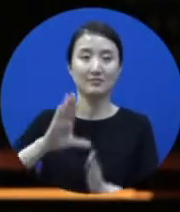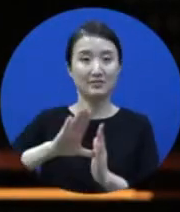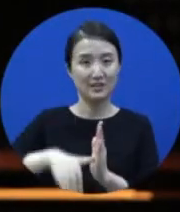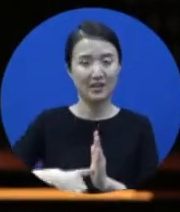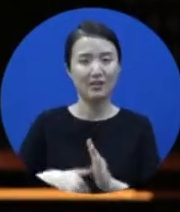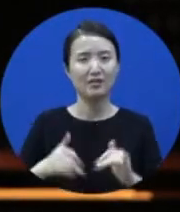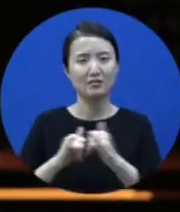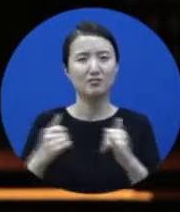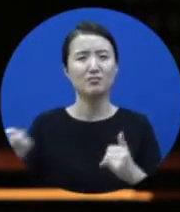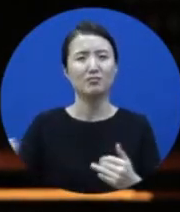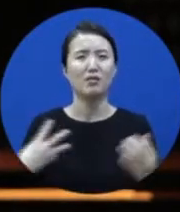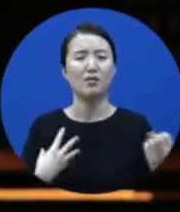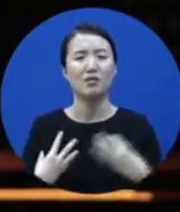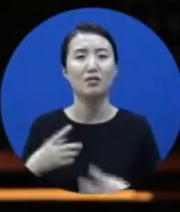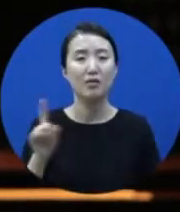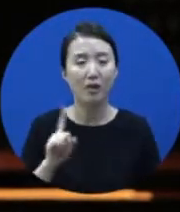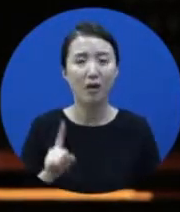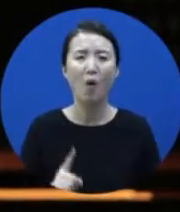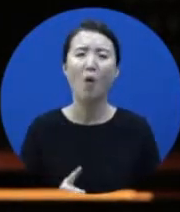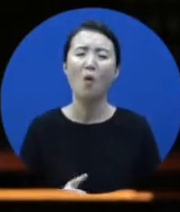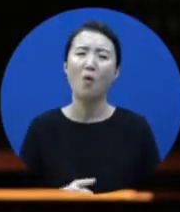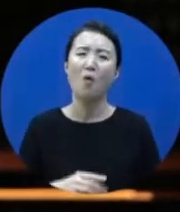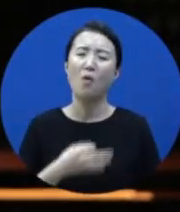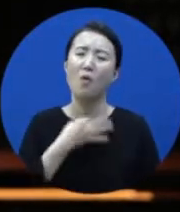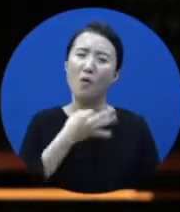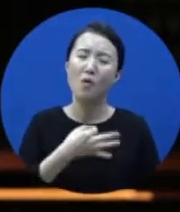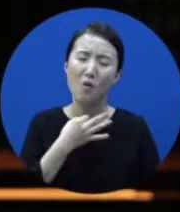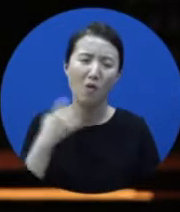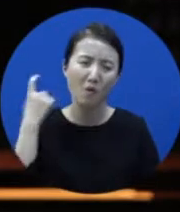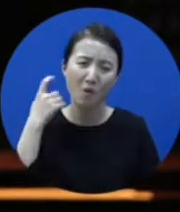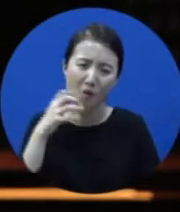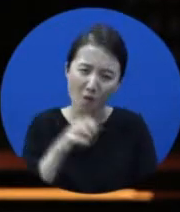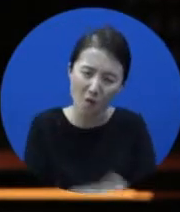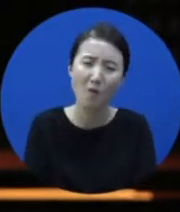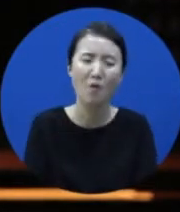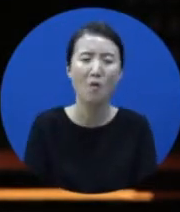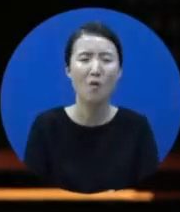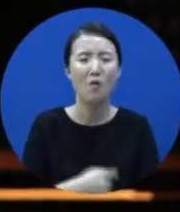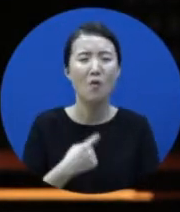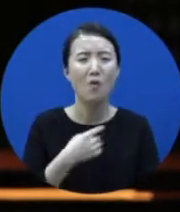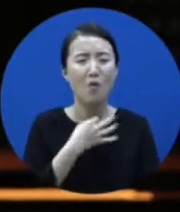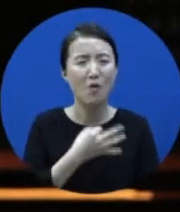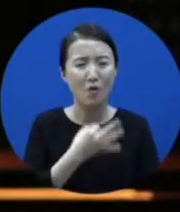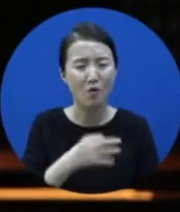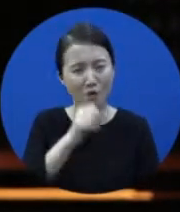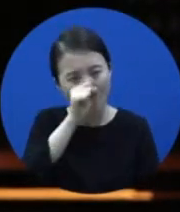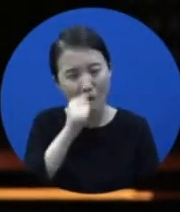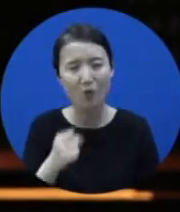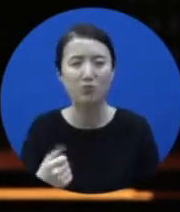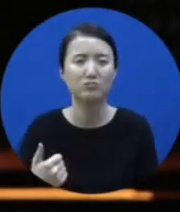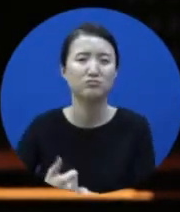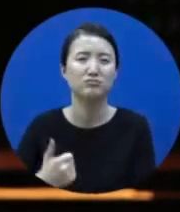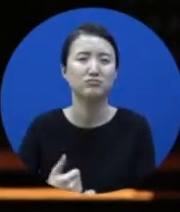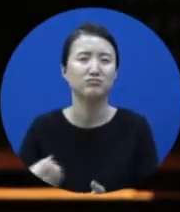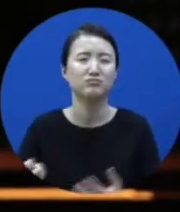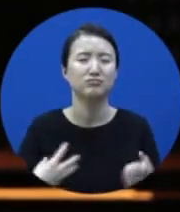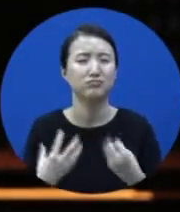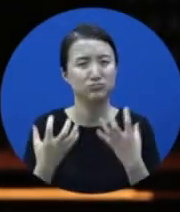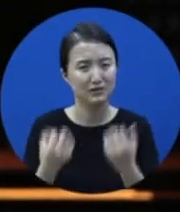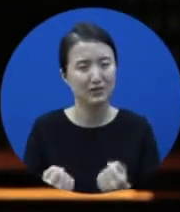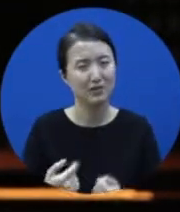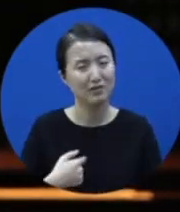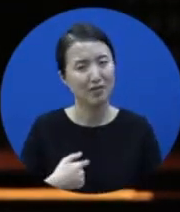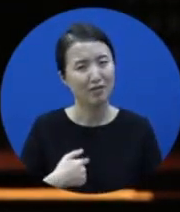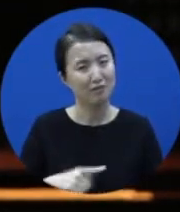이런 얘기를 참 많이 들어요. 그래서 제가 나는 참 좋은 목소리를 타고났나 보다 이렇게 생각을 했습니다. 그런데 가만히 보니까